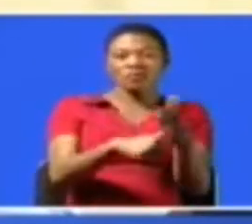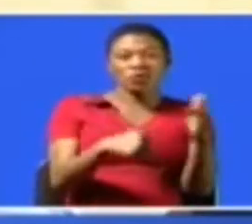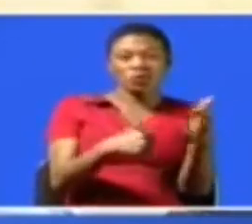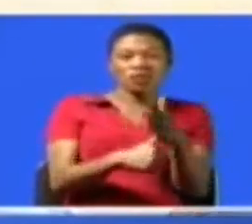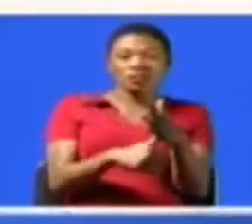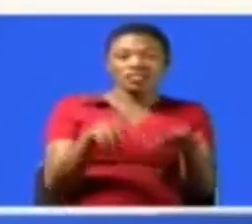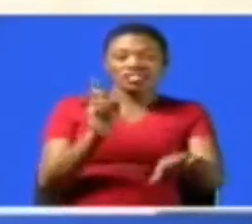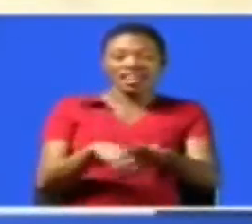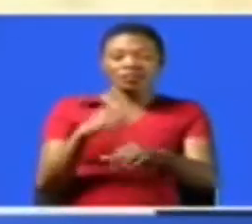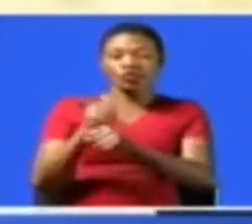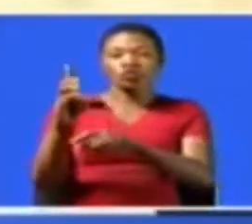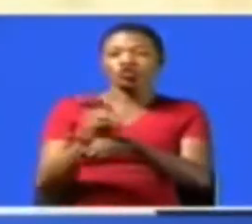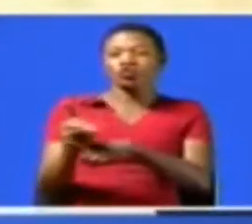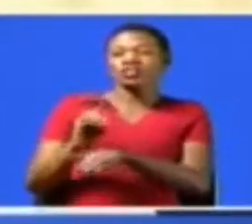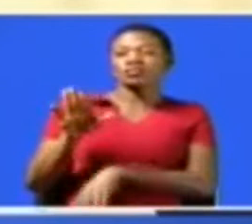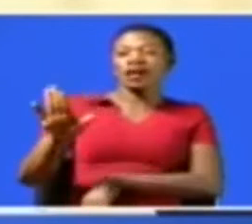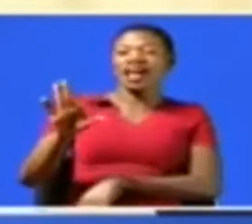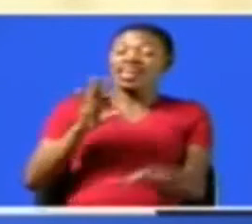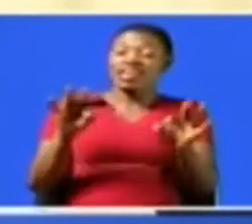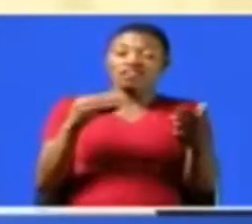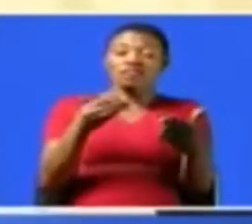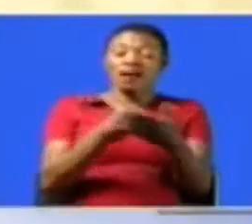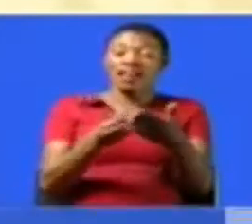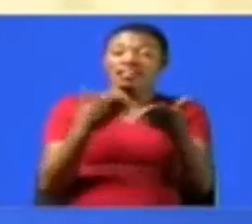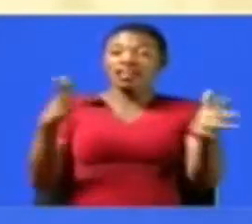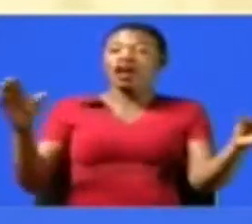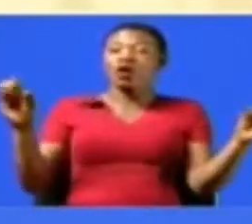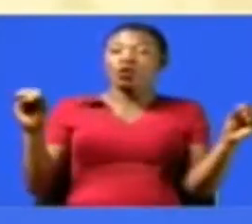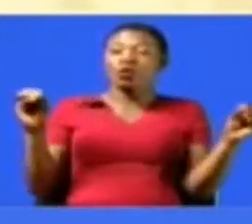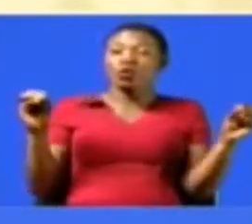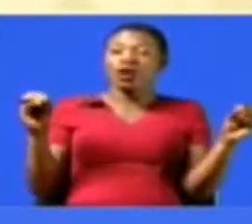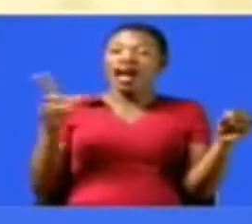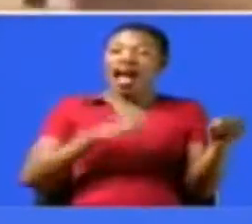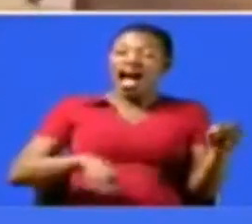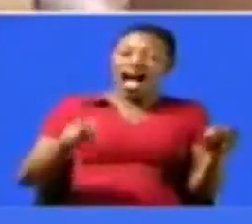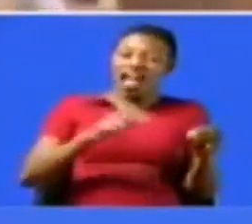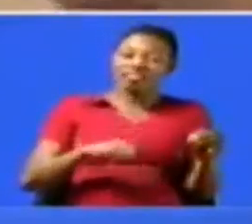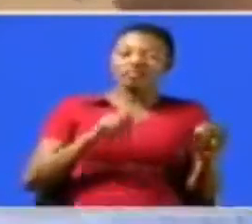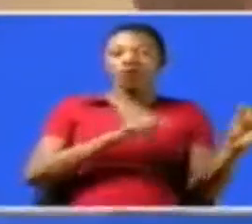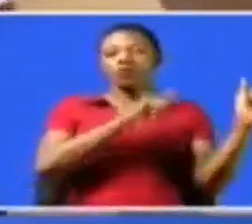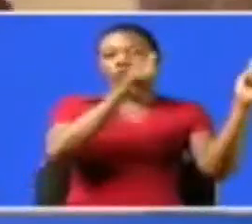is inconvenienced in the course of their duties. Iwapo hela haipo, hamuna lingine, tutagoma.